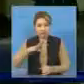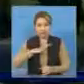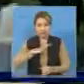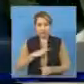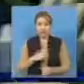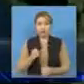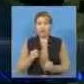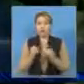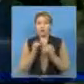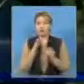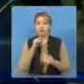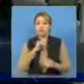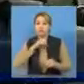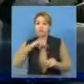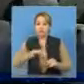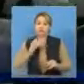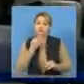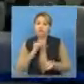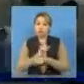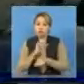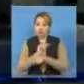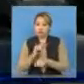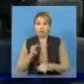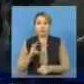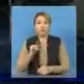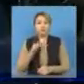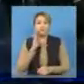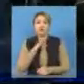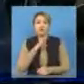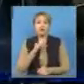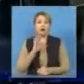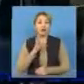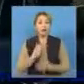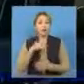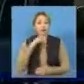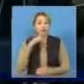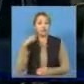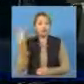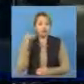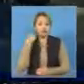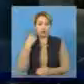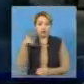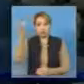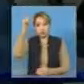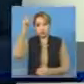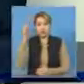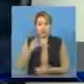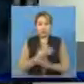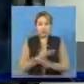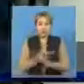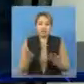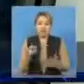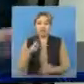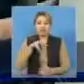10 жасынан бастап тілдерді терең меңгереді. Қазір борт серік ару ана тілінен бөлек орыс, ағылшын, түрік, Әзірбайжан және